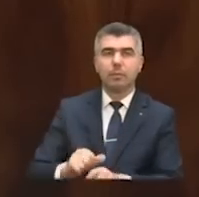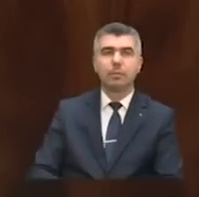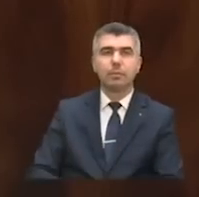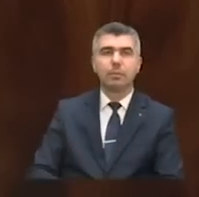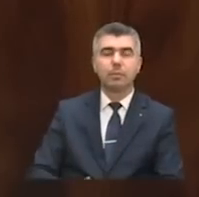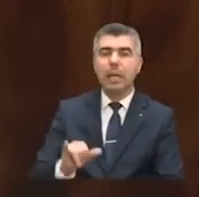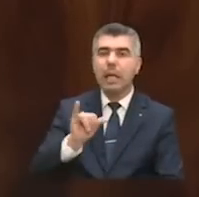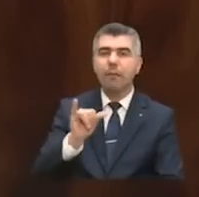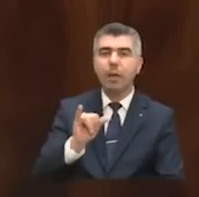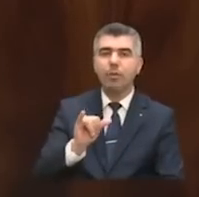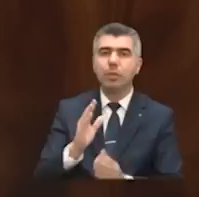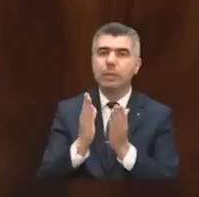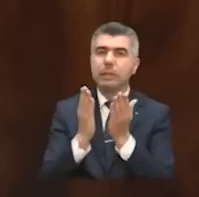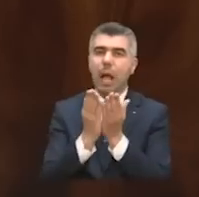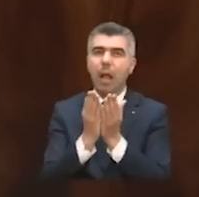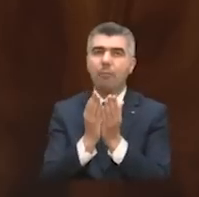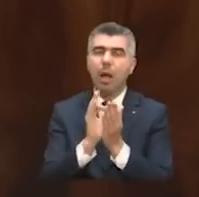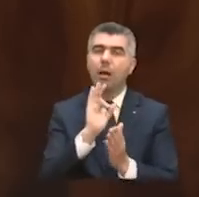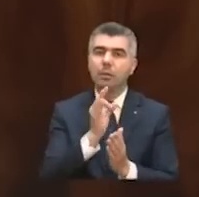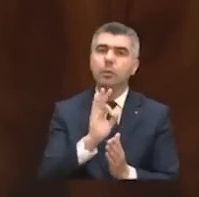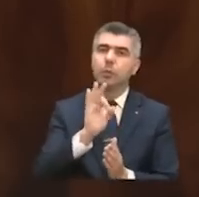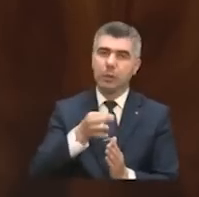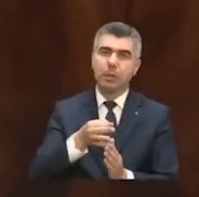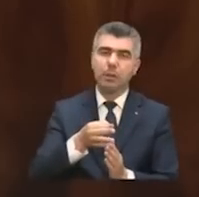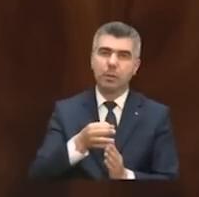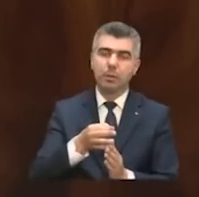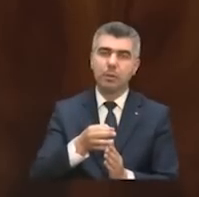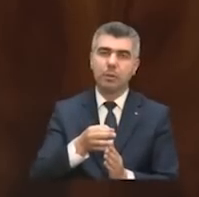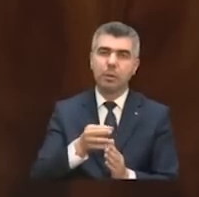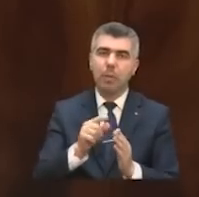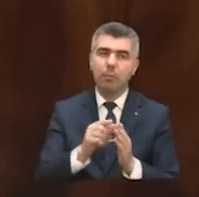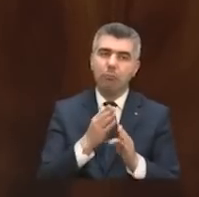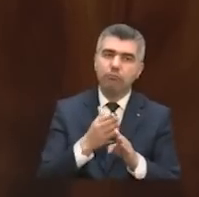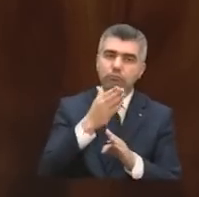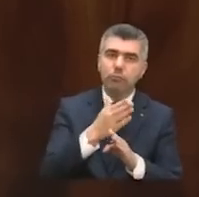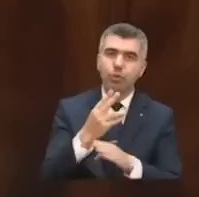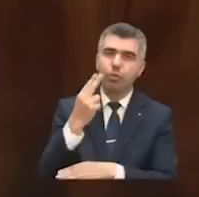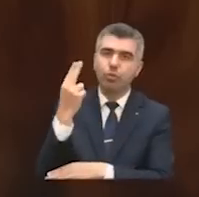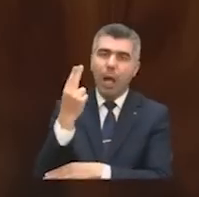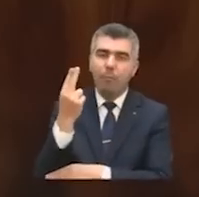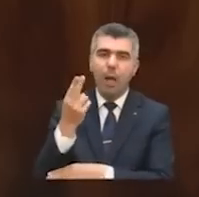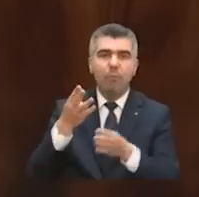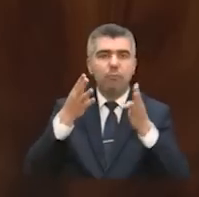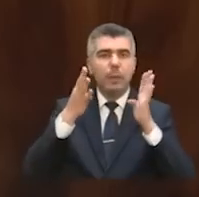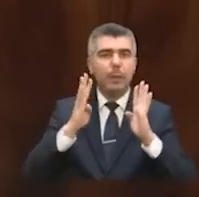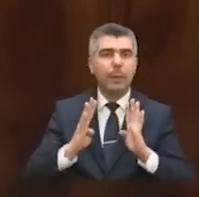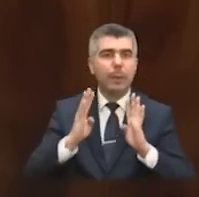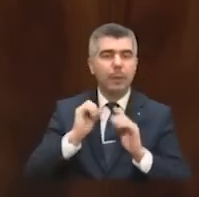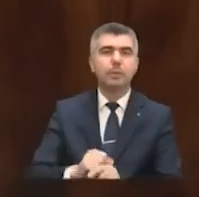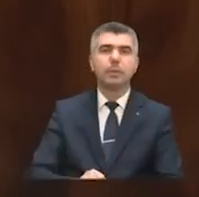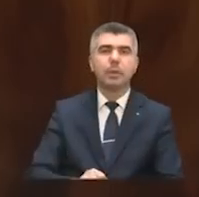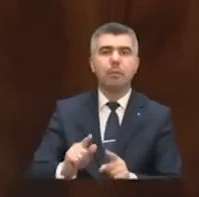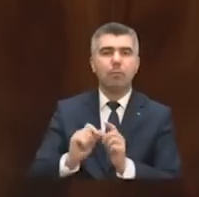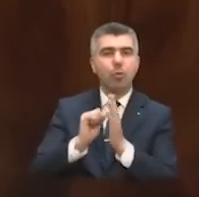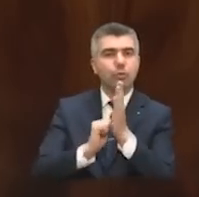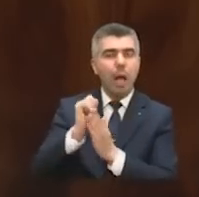كيفاش بغينا الطالب يحس فعلا أنه كيتابع الدراسة الجامعية ويكون